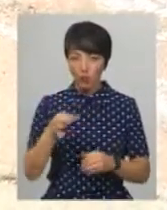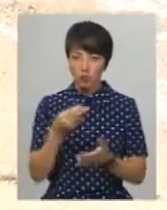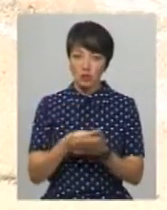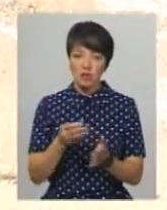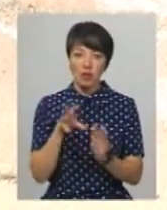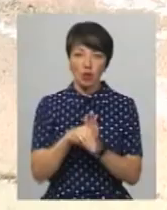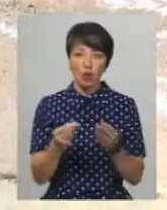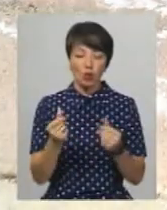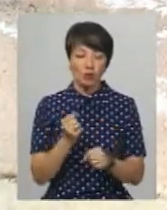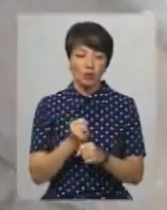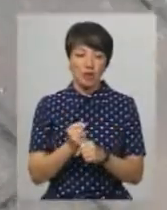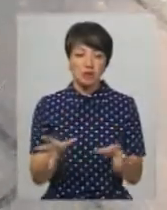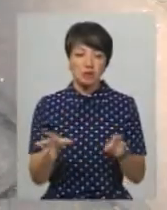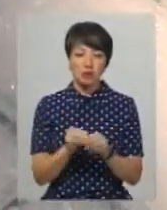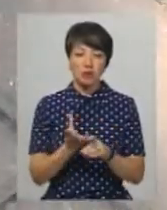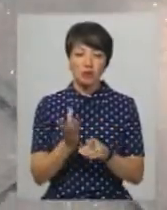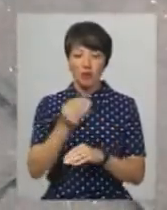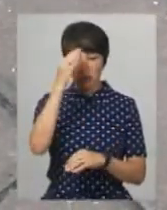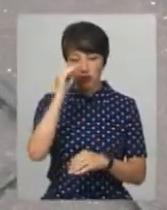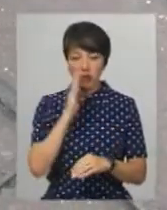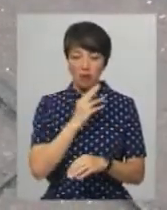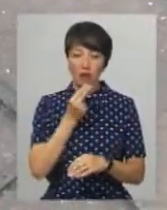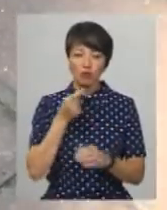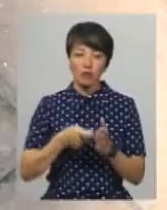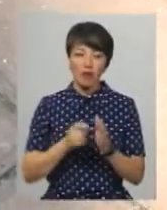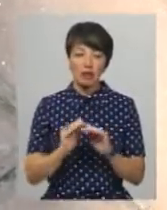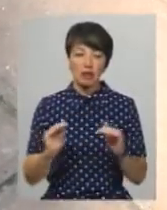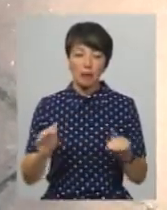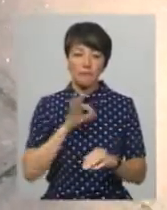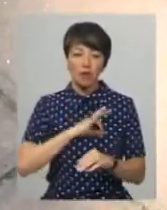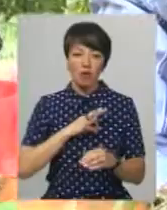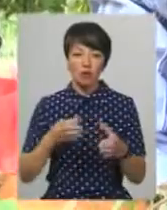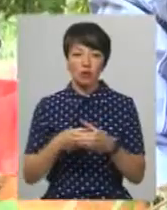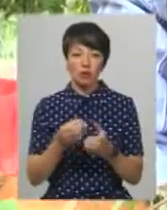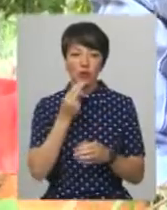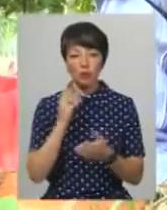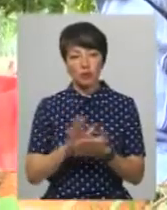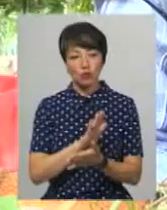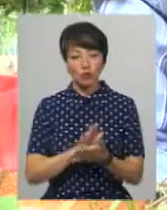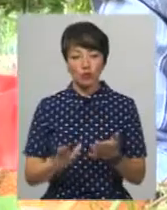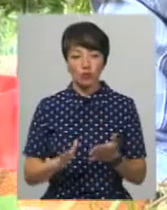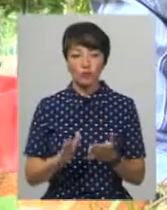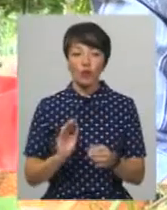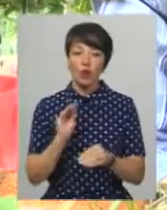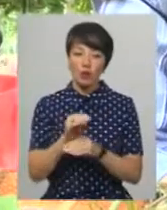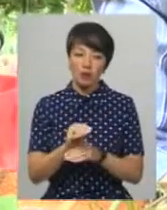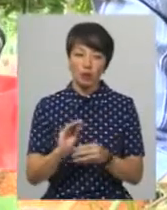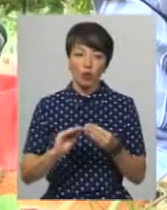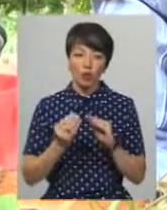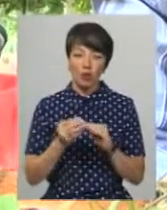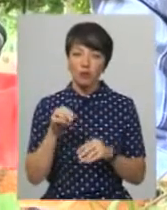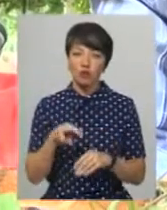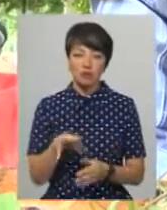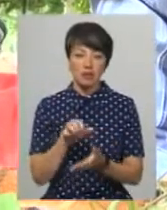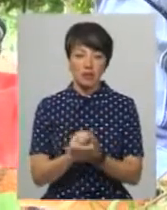на їх функціонування. У співфінансуванні з батьками – лише харчування дітей. Діти пільгових категорій харчуються безкоштовно. Тетяна Дупляк додає, проблема, чим